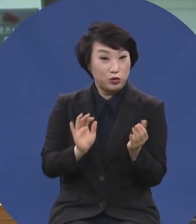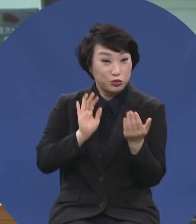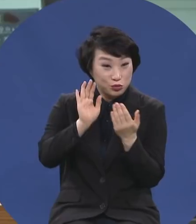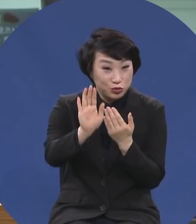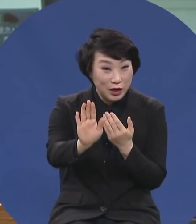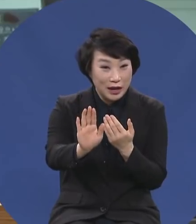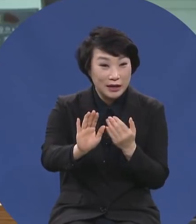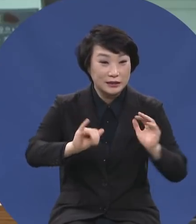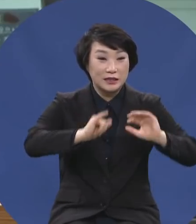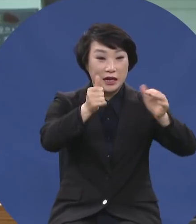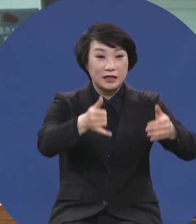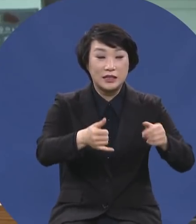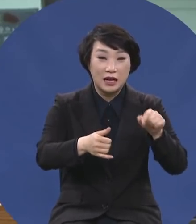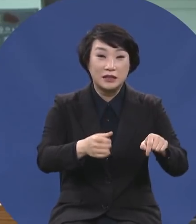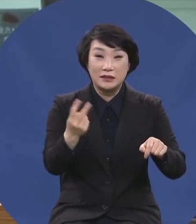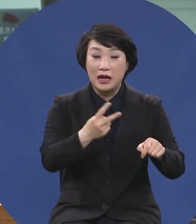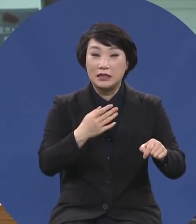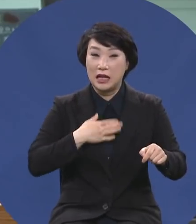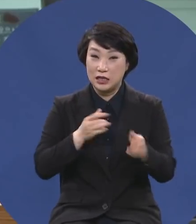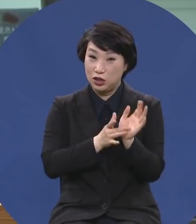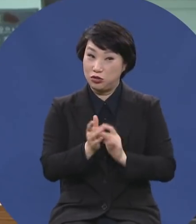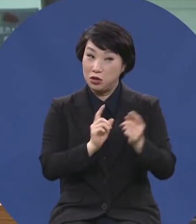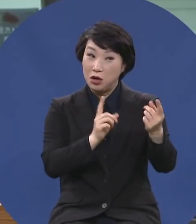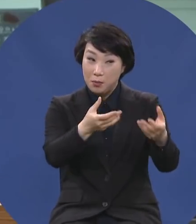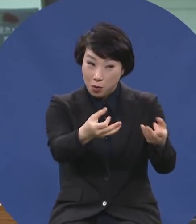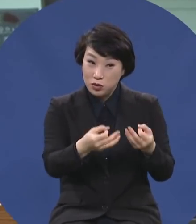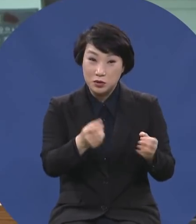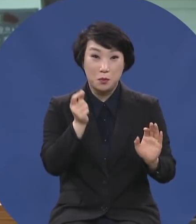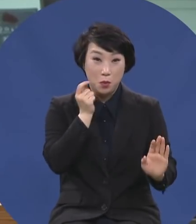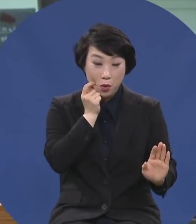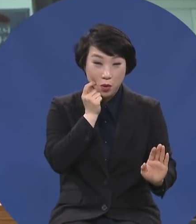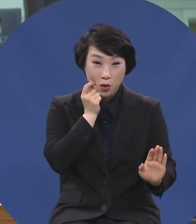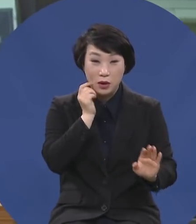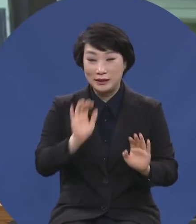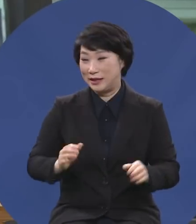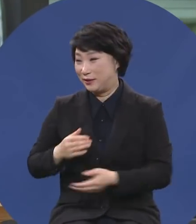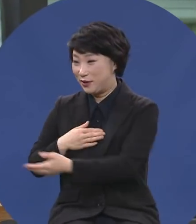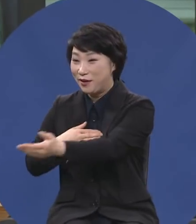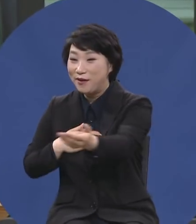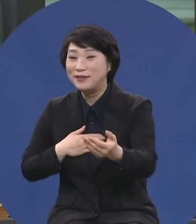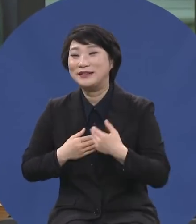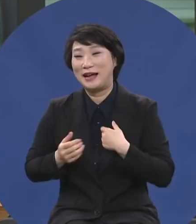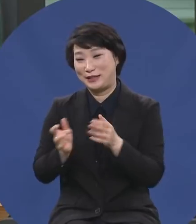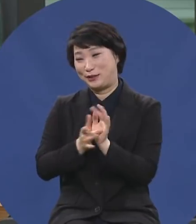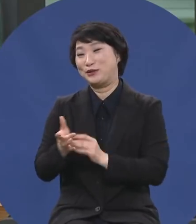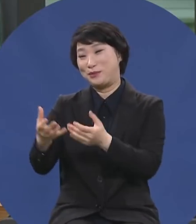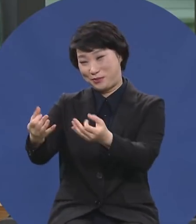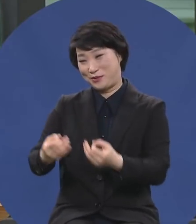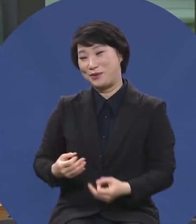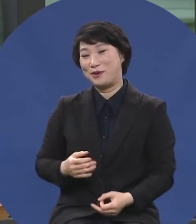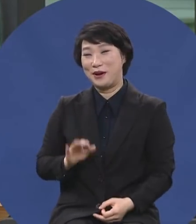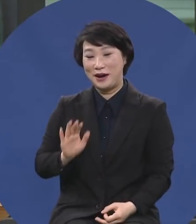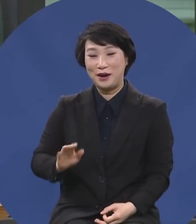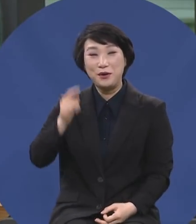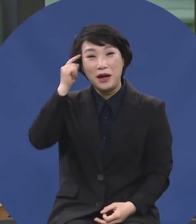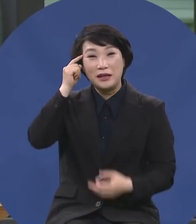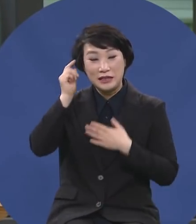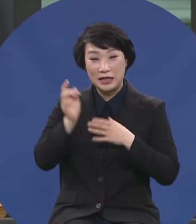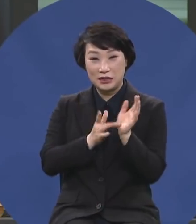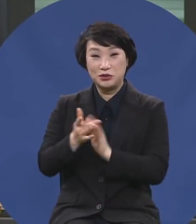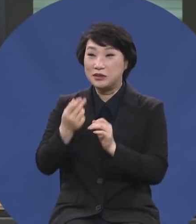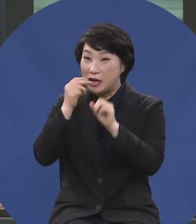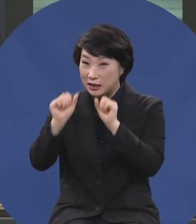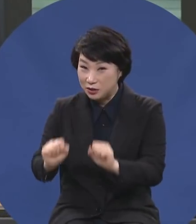있으면 세상은 다시 나를 보지 못할 터이로되 너희는 나를 보리니 이는 내가